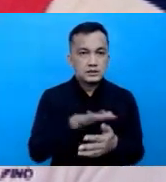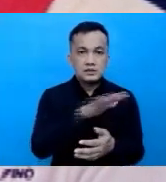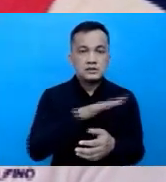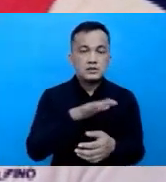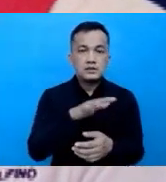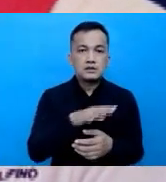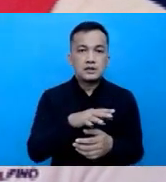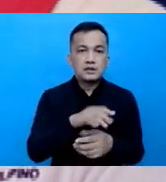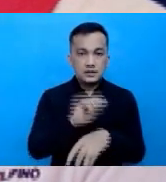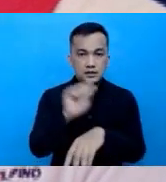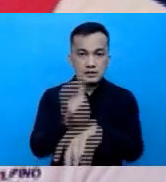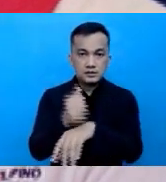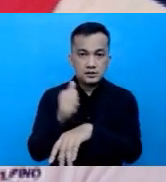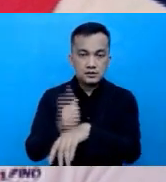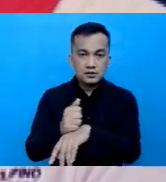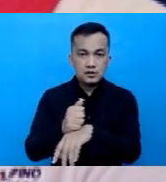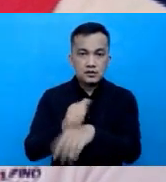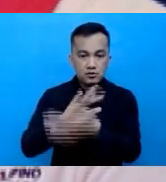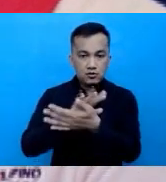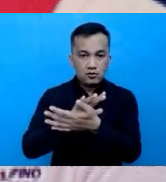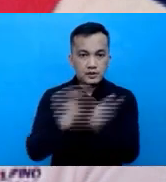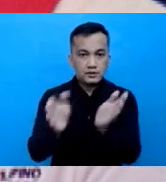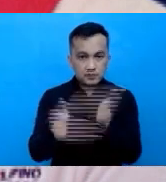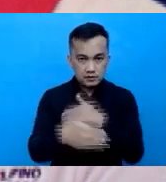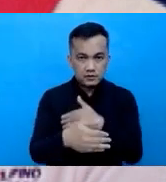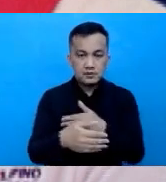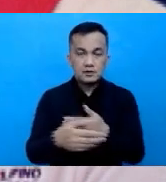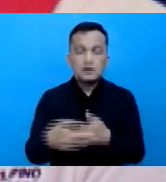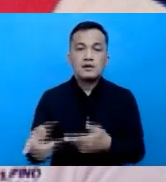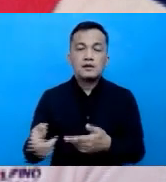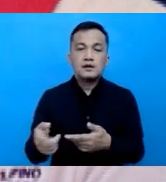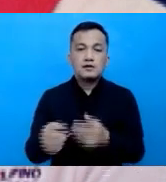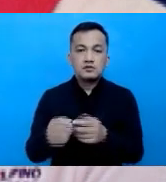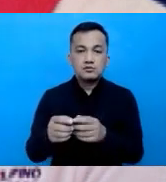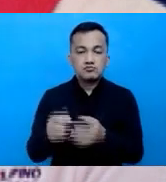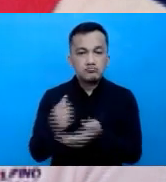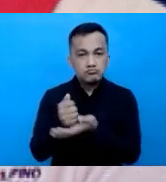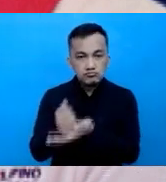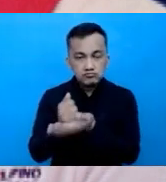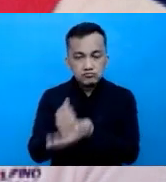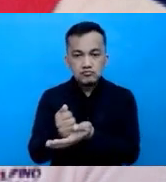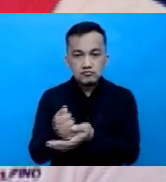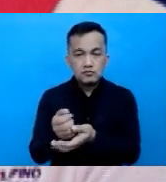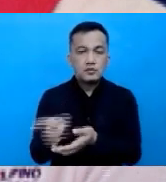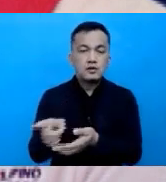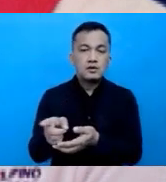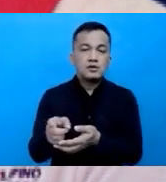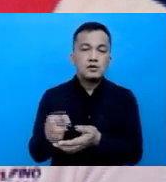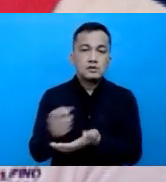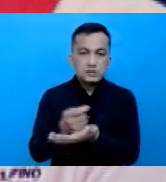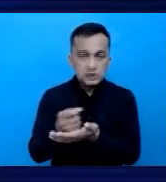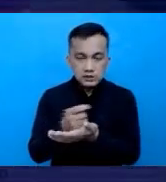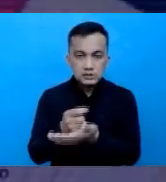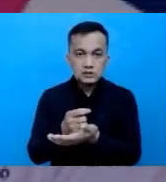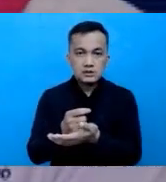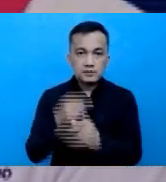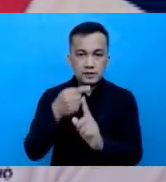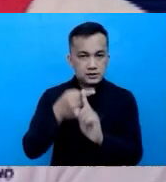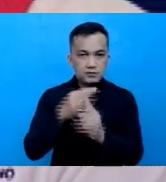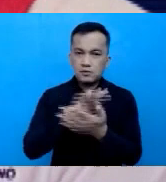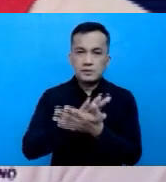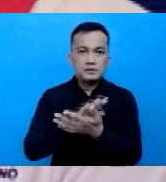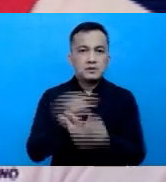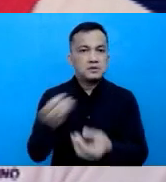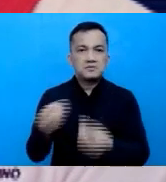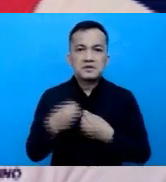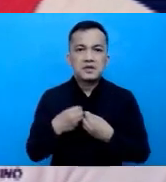sa COVID wards, nag-cater sa mga nag-positive ng COVID, ay wala po silang natanggap. At